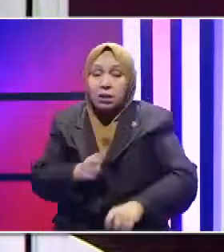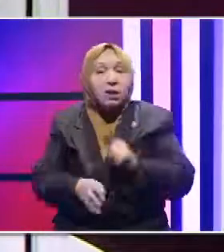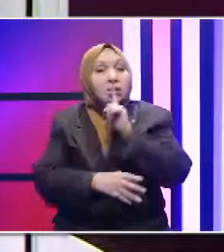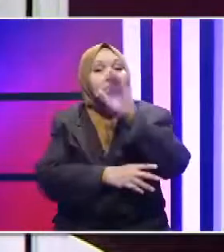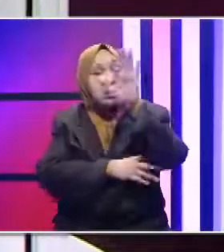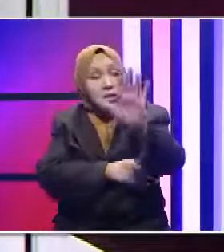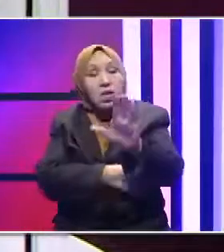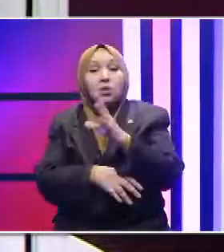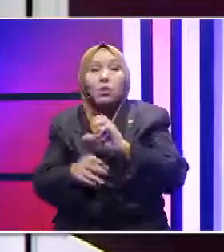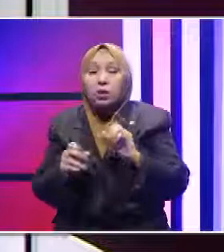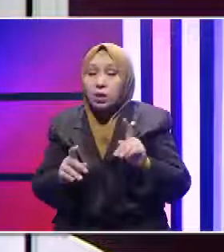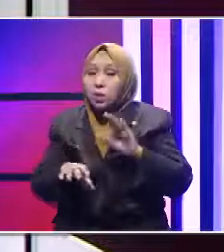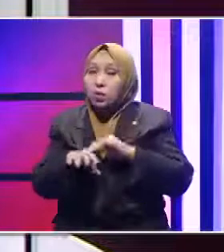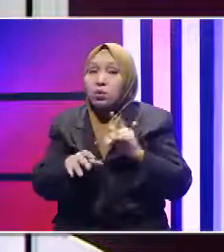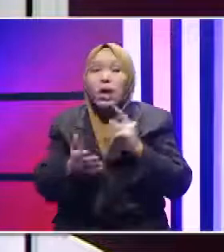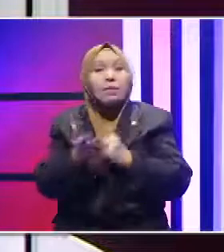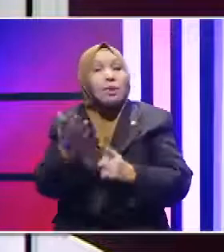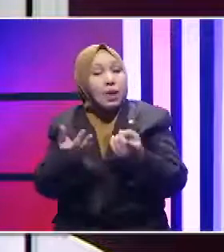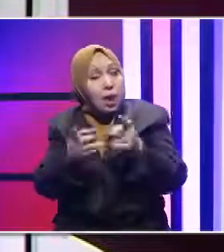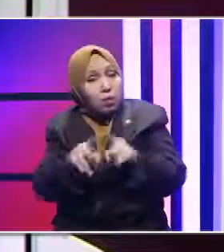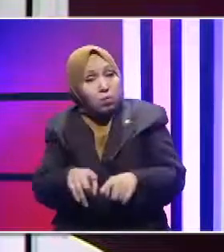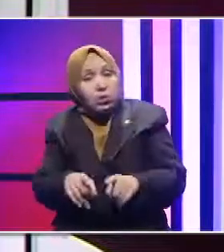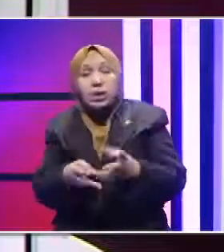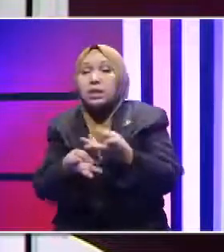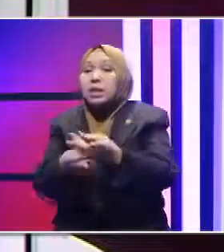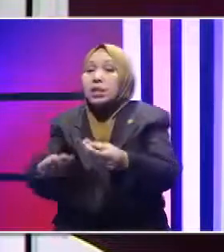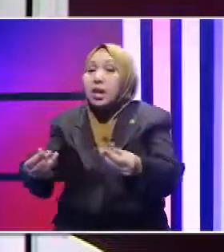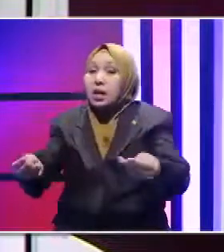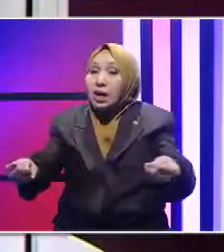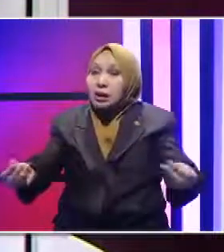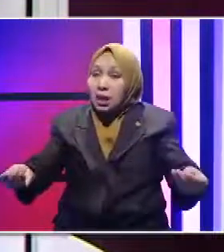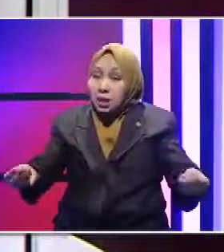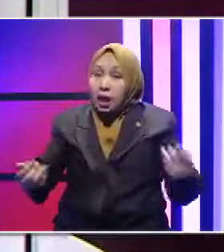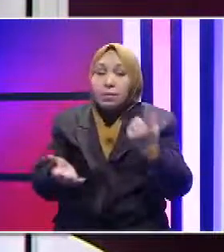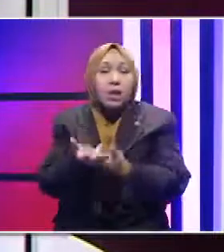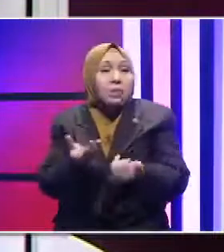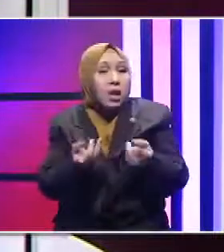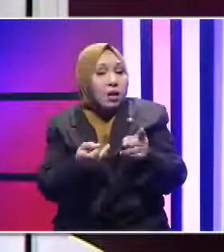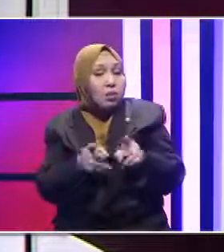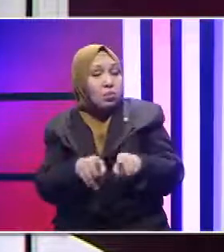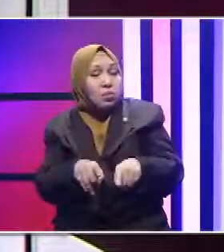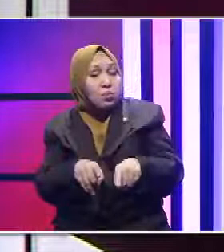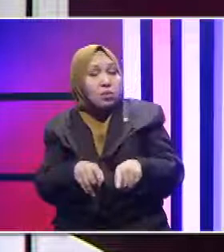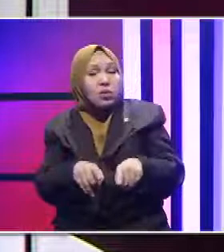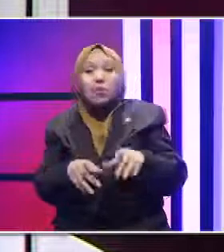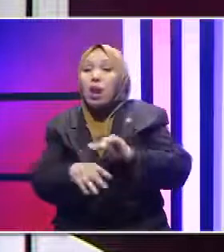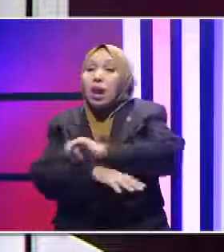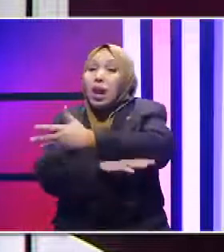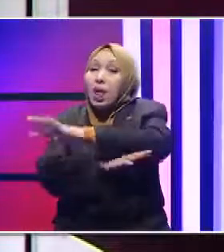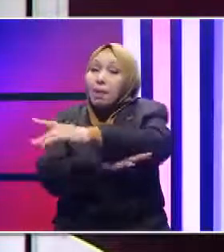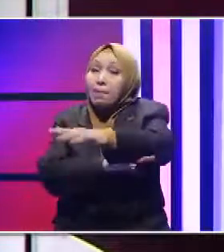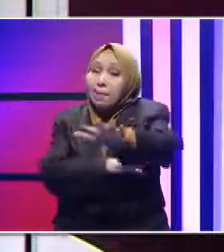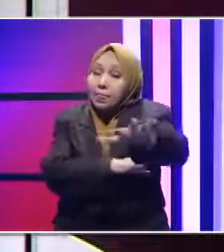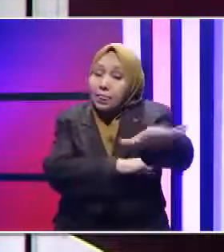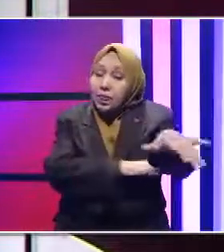Baik. Jadi pada waktu itu apa lagi yang berlaku di daratan? Wa idzal biharu fujjirat, iaitu lautan-lautan